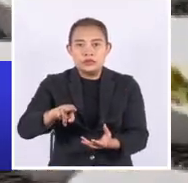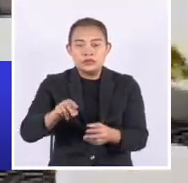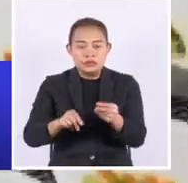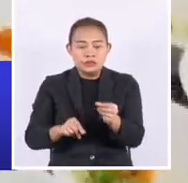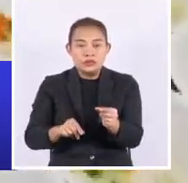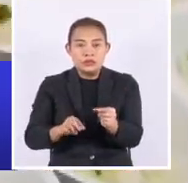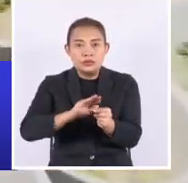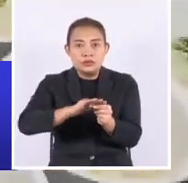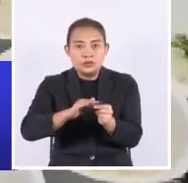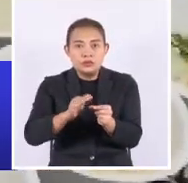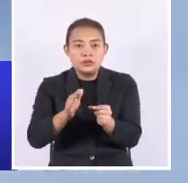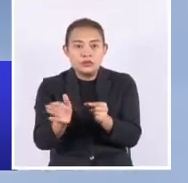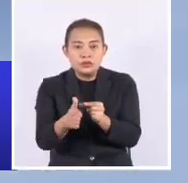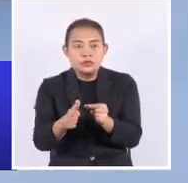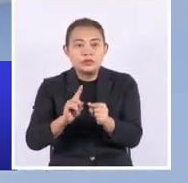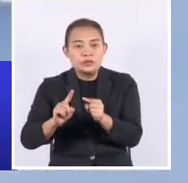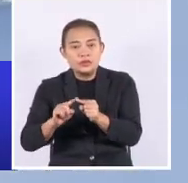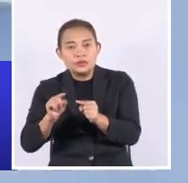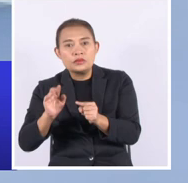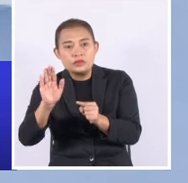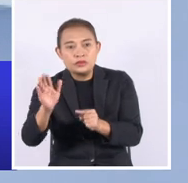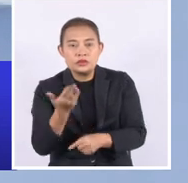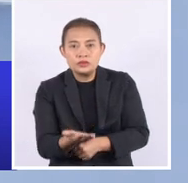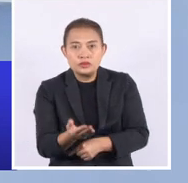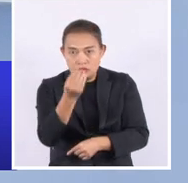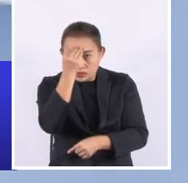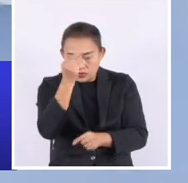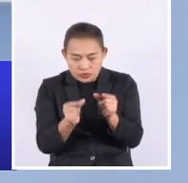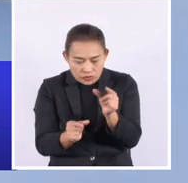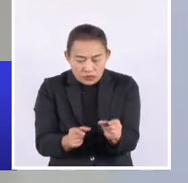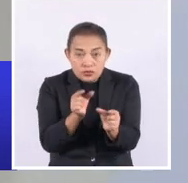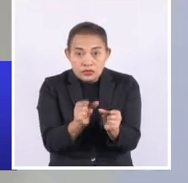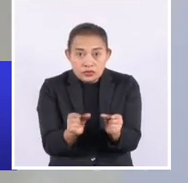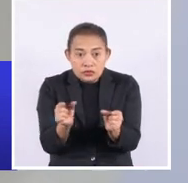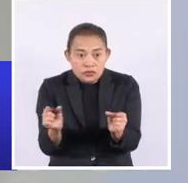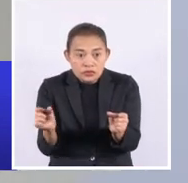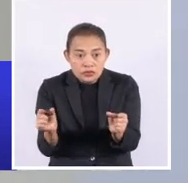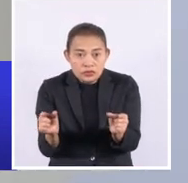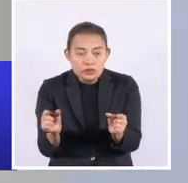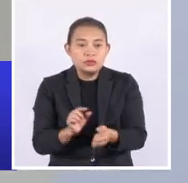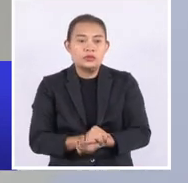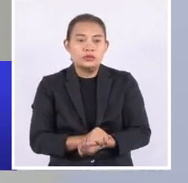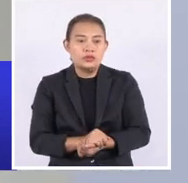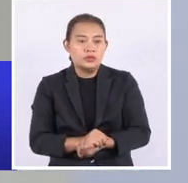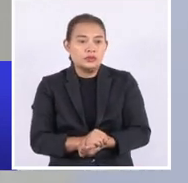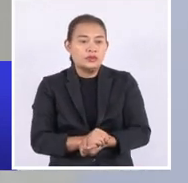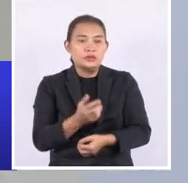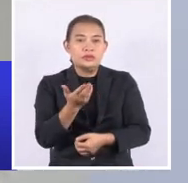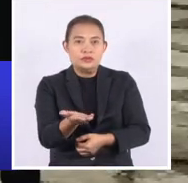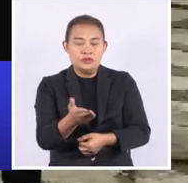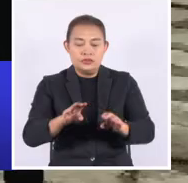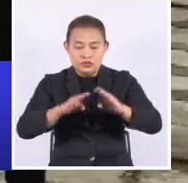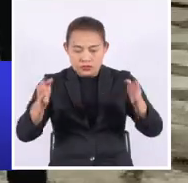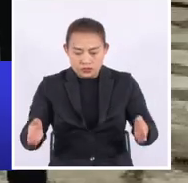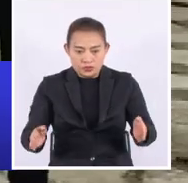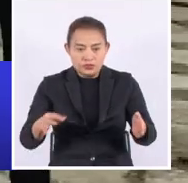ทูน่าหน้าปลาซาบะ นี่ญี่ปุ่นล้วนๆเลยหลังทำเสร็จปั๊บอ้าวก็เอาไปเนี่ยวางไว้บนโต๊ะที่ปูด้วยผ้า